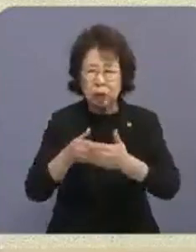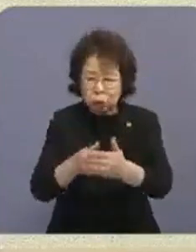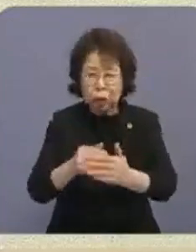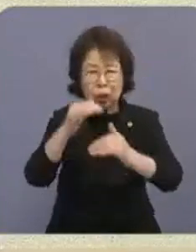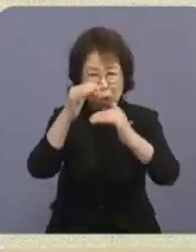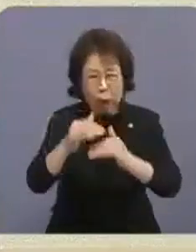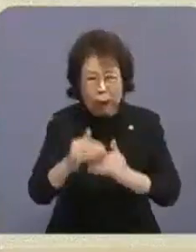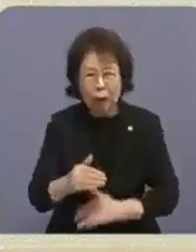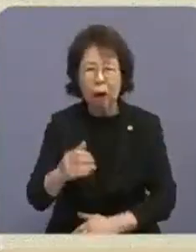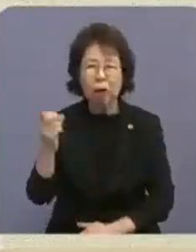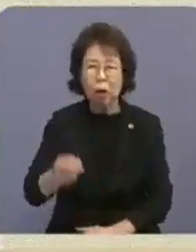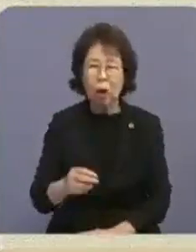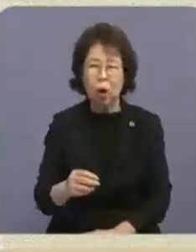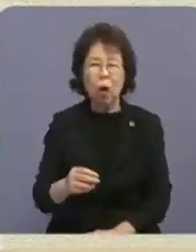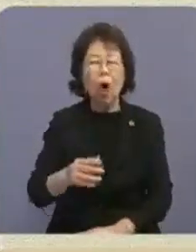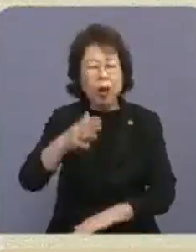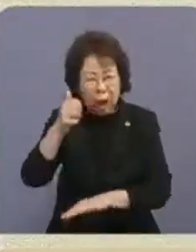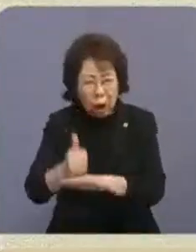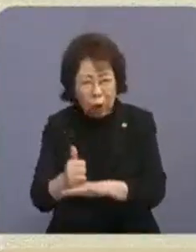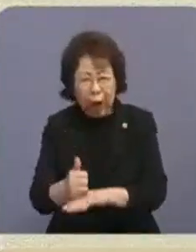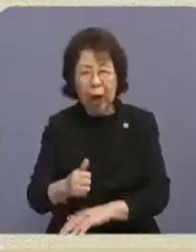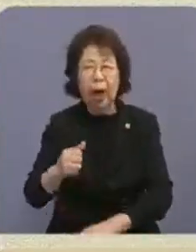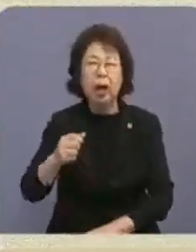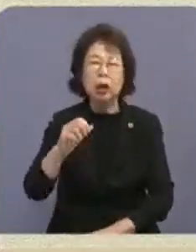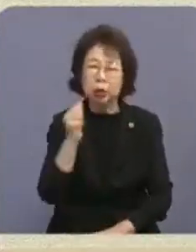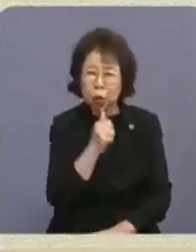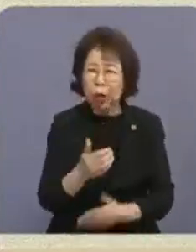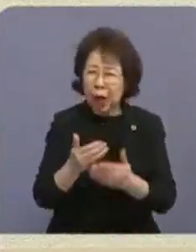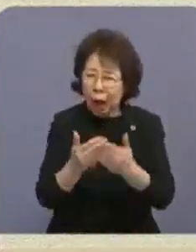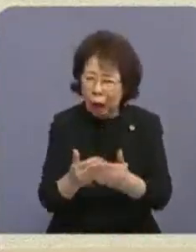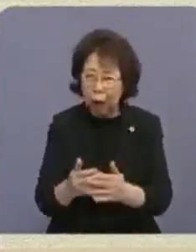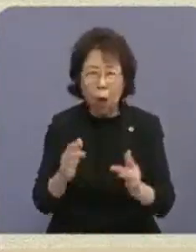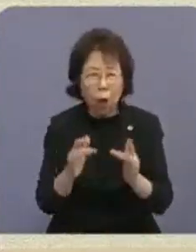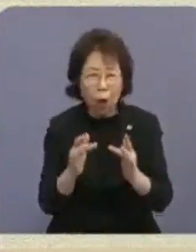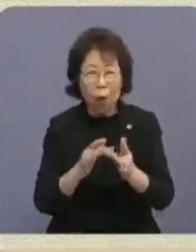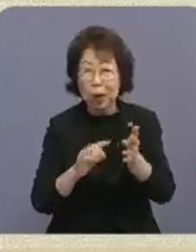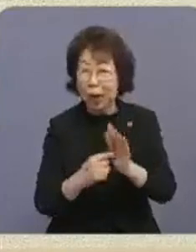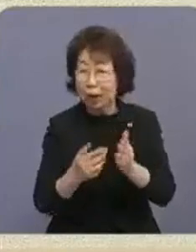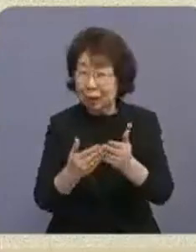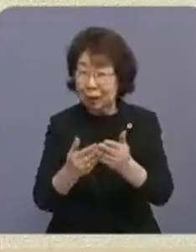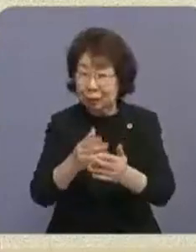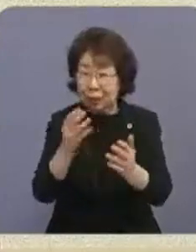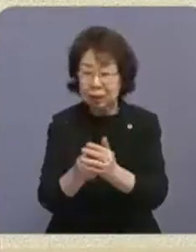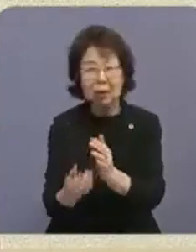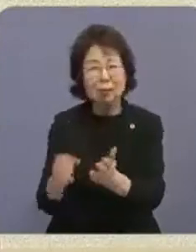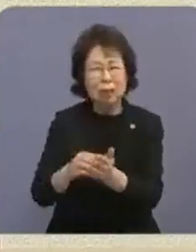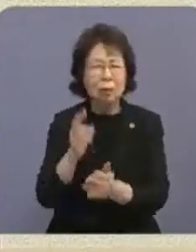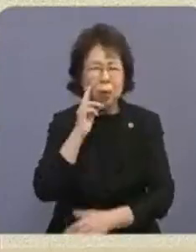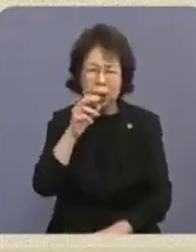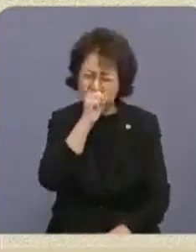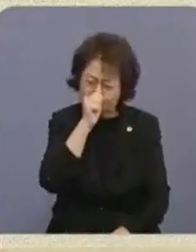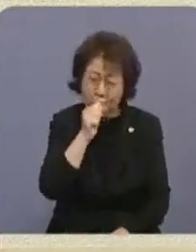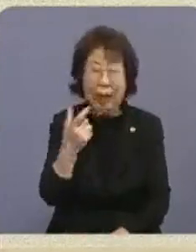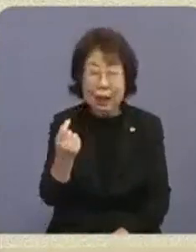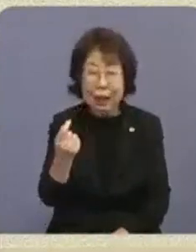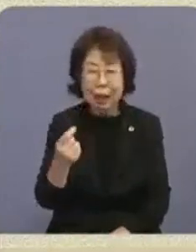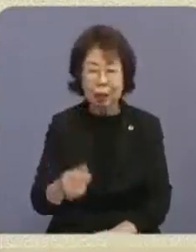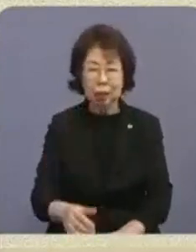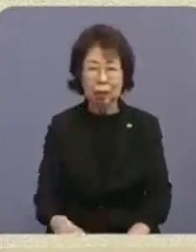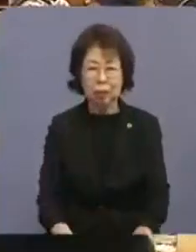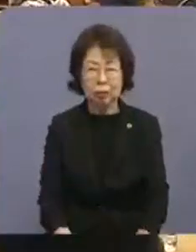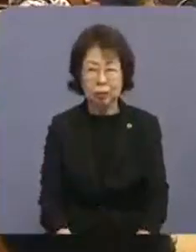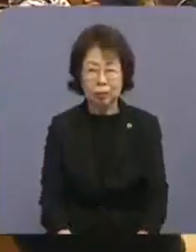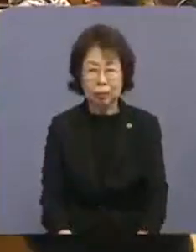과정 또 그 성과 등을 소개하는 소프트웨어 중심으로 채워넣으면 바람직하지 않을까 하는